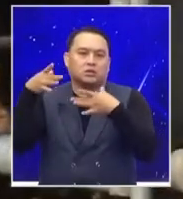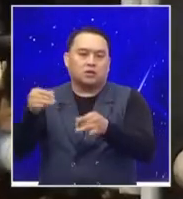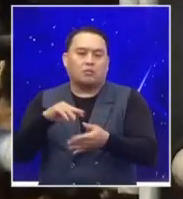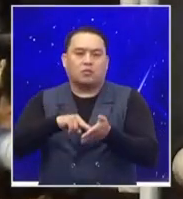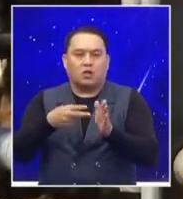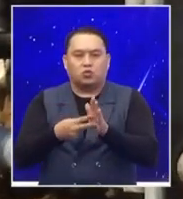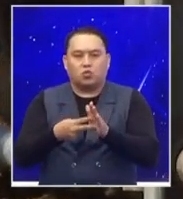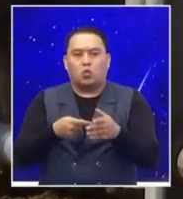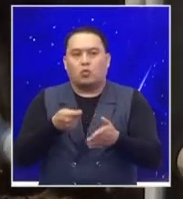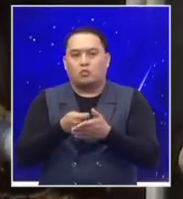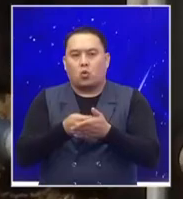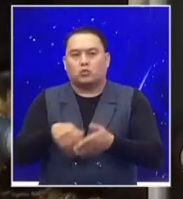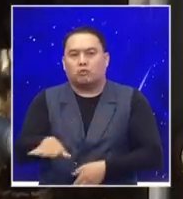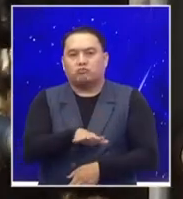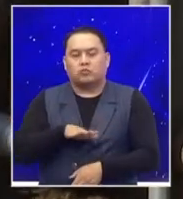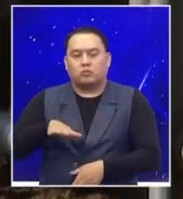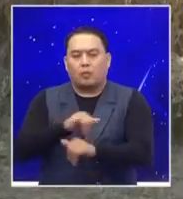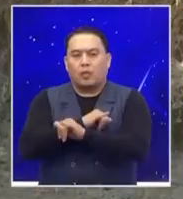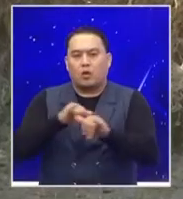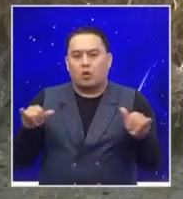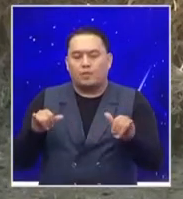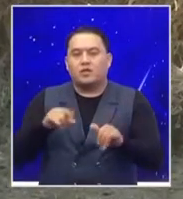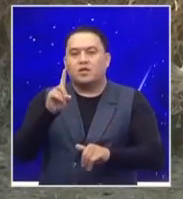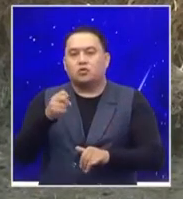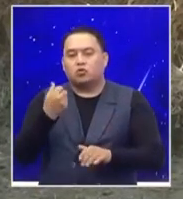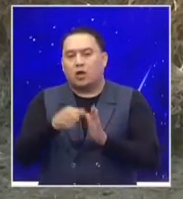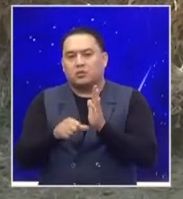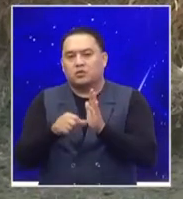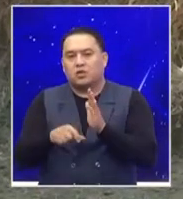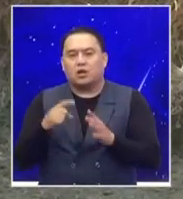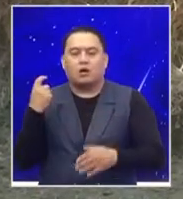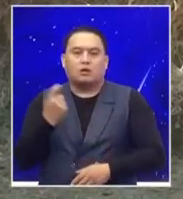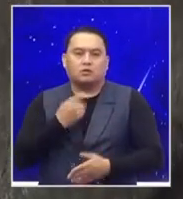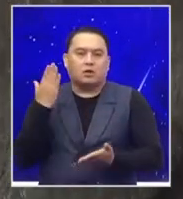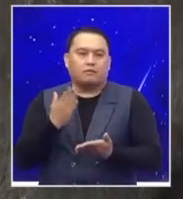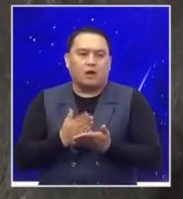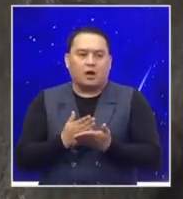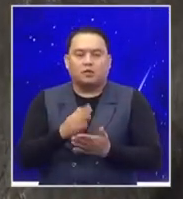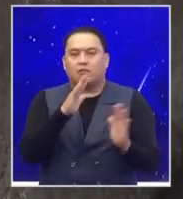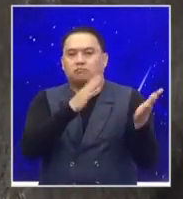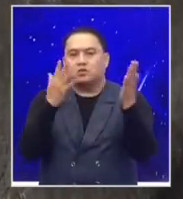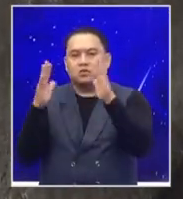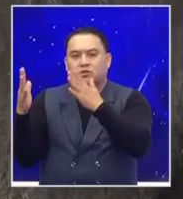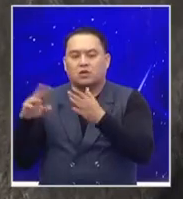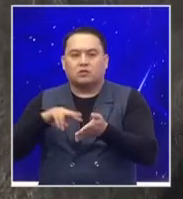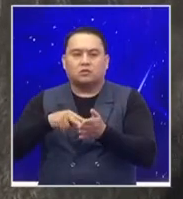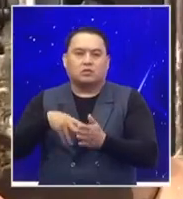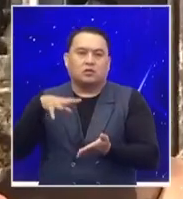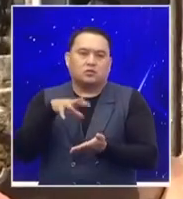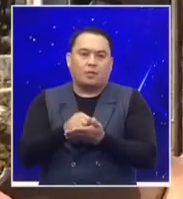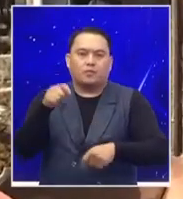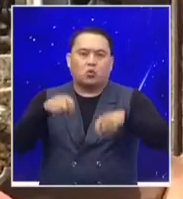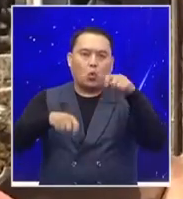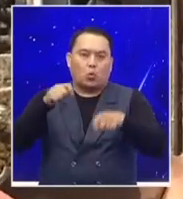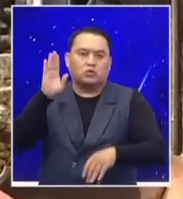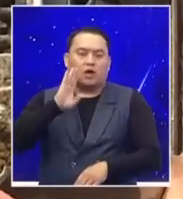көбейту жоспарланған. Жалпы бұл ауданда 2600-ден астам шаруа қожалықтары бар. Оның дені жеміс бақтарын отырғызумен айналысады. Тамшылап